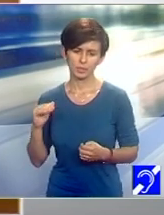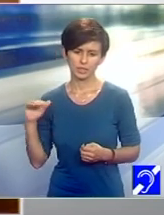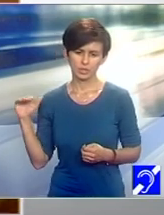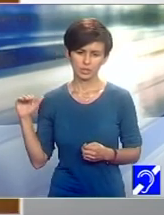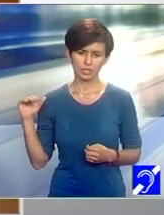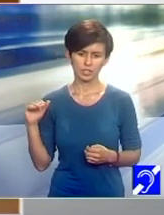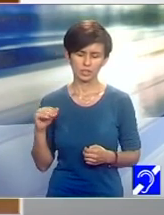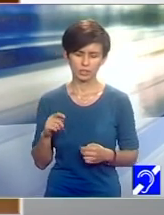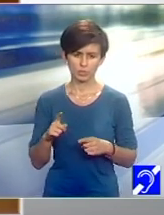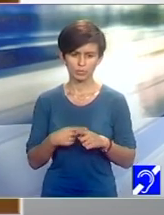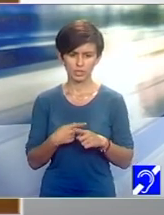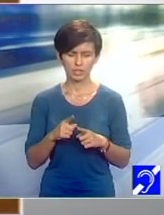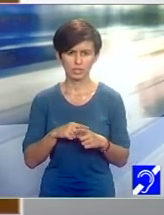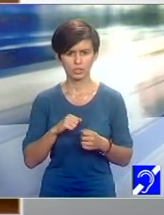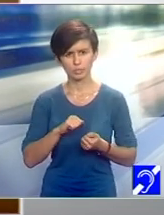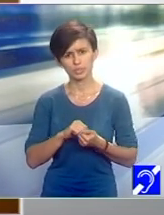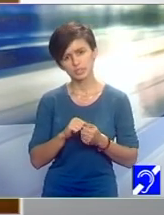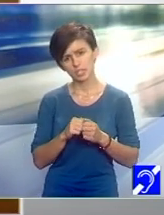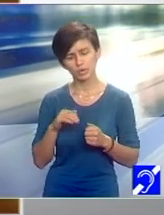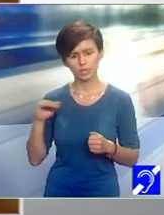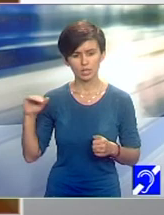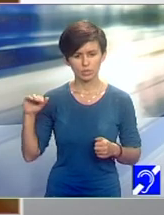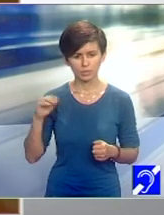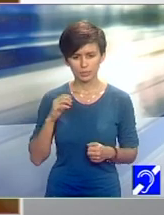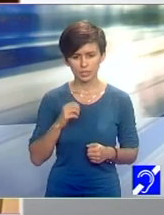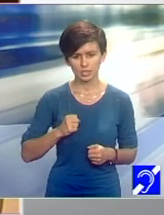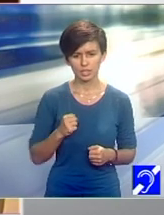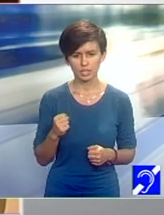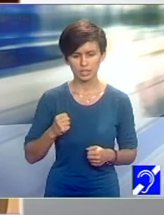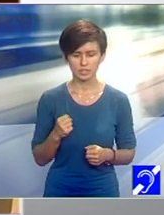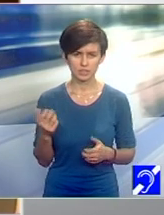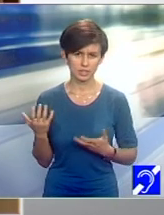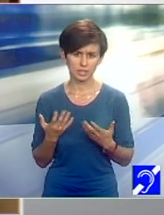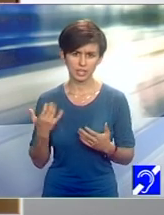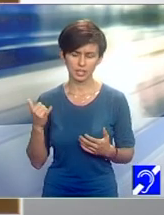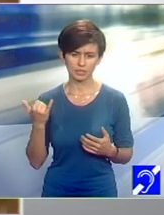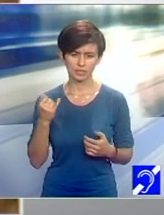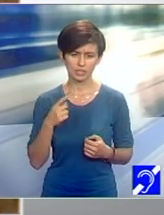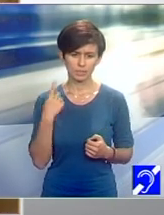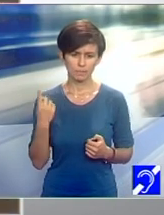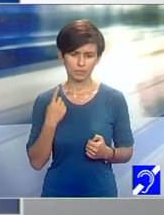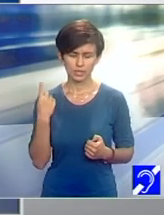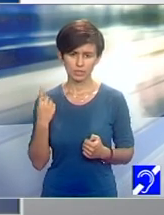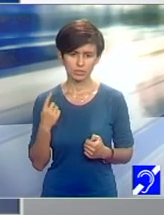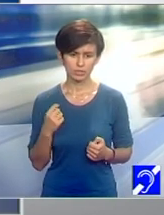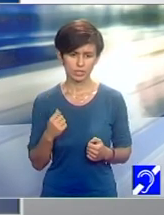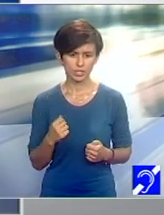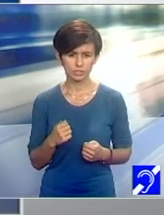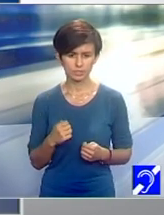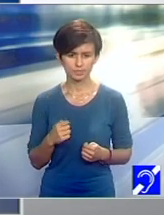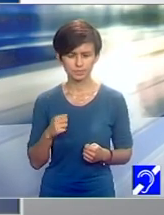rom, sau copii de la țară care vin într-un oraș unde sunt de la prima lor